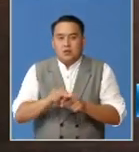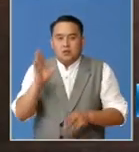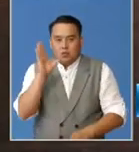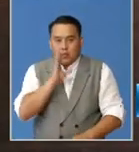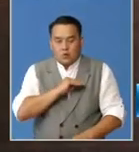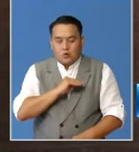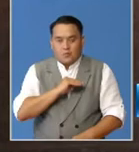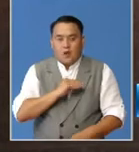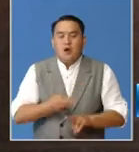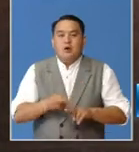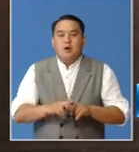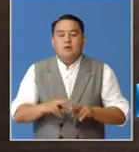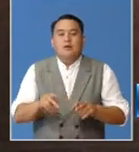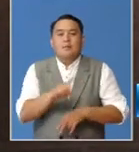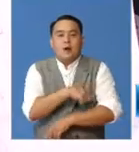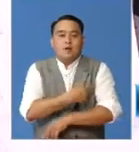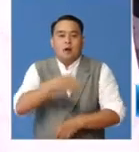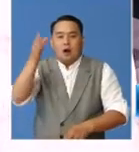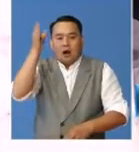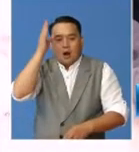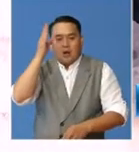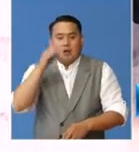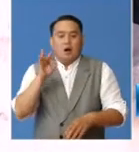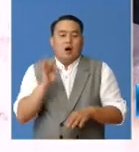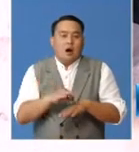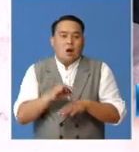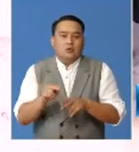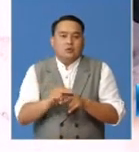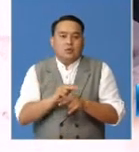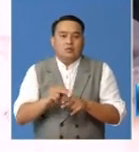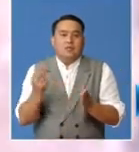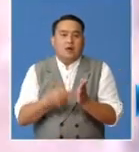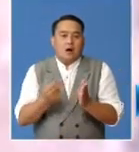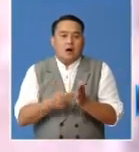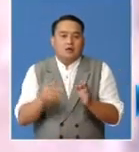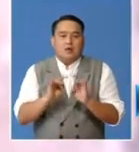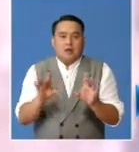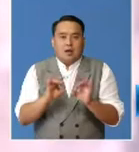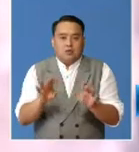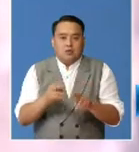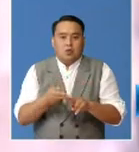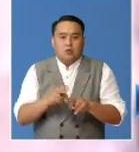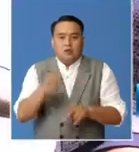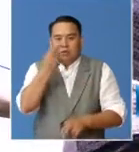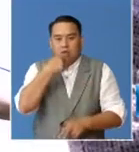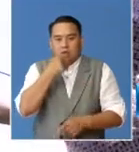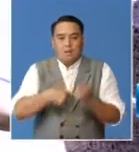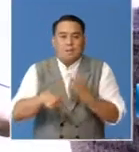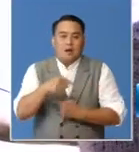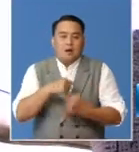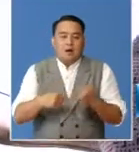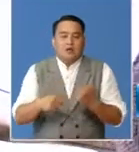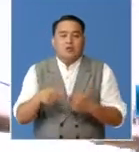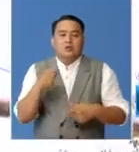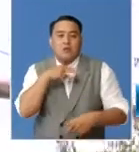ие өнім. Бұдан бөлек дәрігерлер мен ғалымдар жаман ауруларға шипа екенін дәлелдеп айтып жүр. Сондықтан жаркенттік жас кәсіпкер асыл